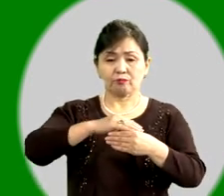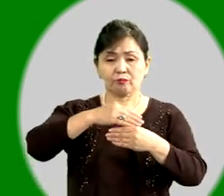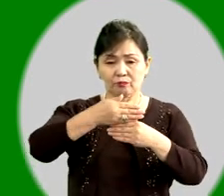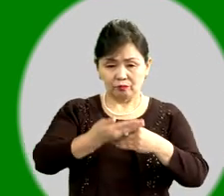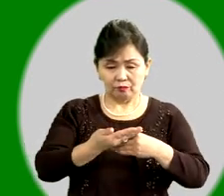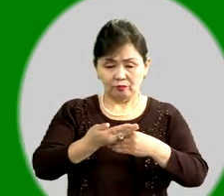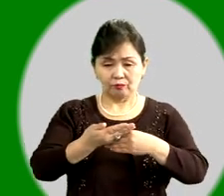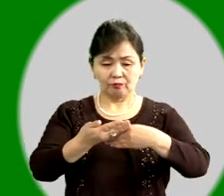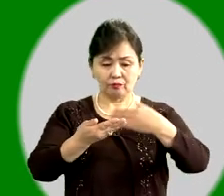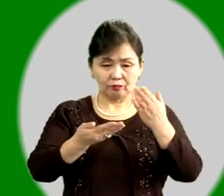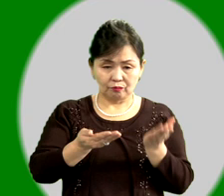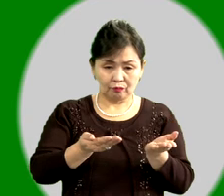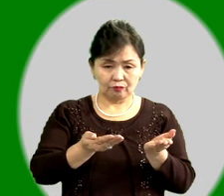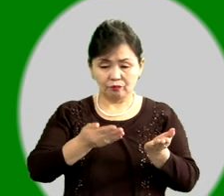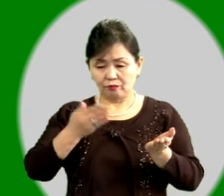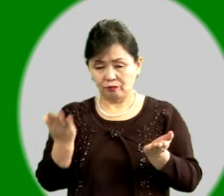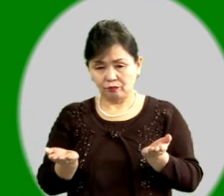вэ гэж төсөөлж байна.